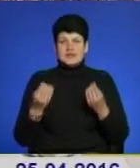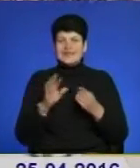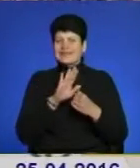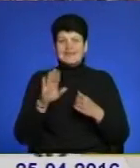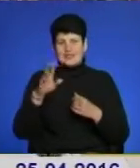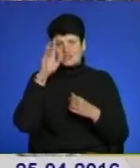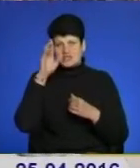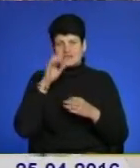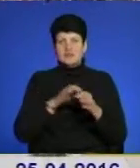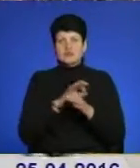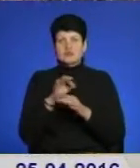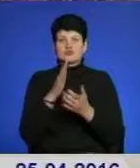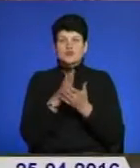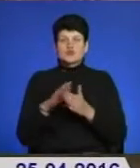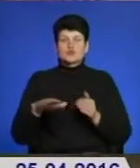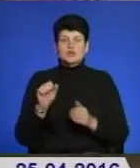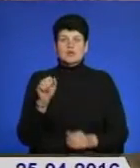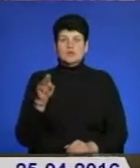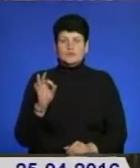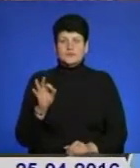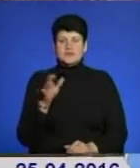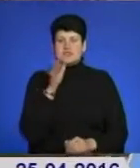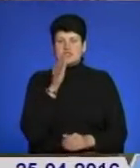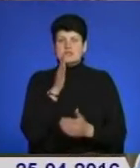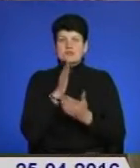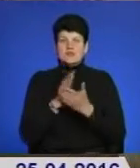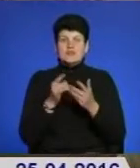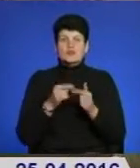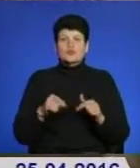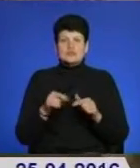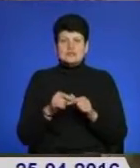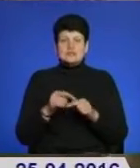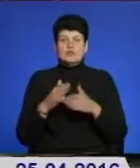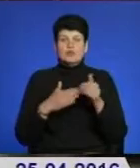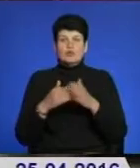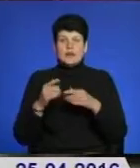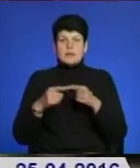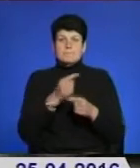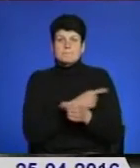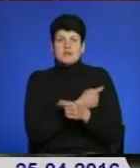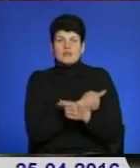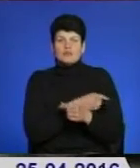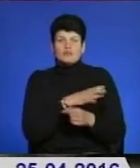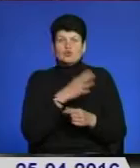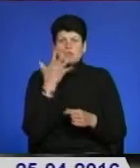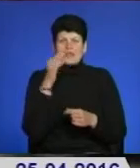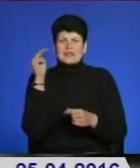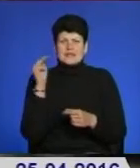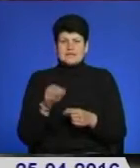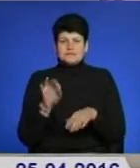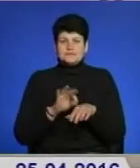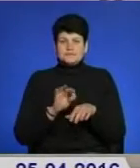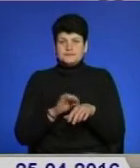медичний проект, що діє в зоні АТО. За час існування організації через руки медиків-добровольців пройшло більше 5 тисяч